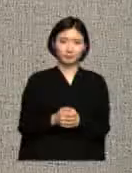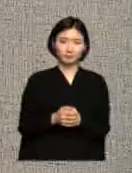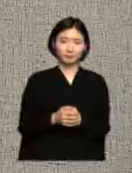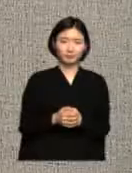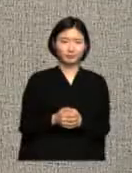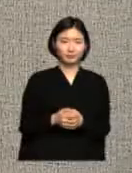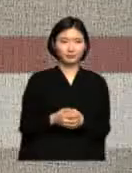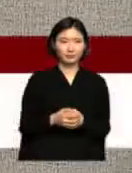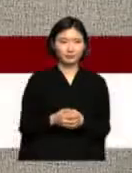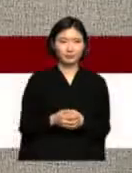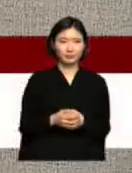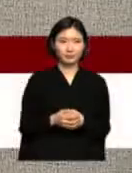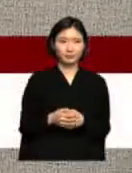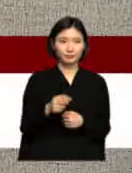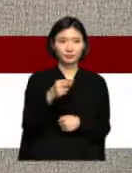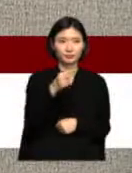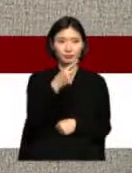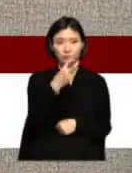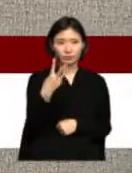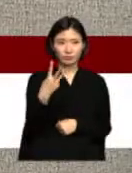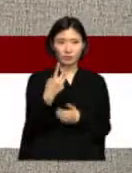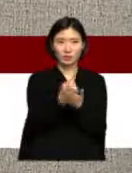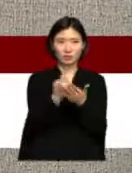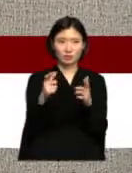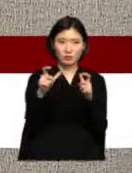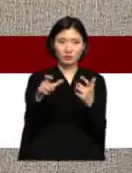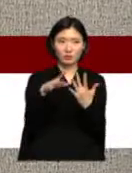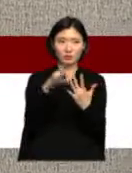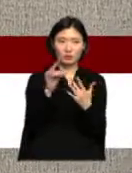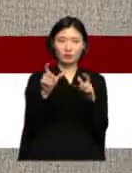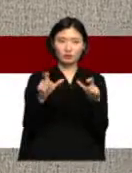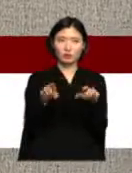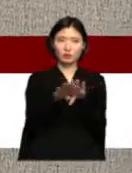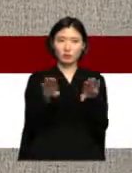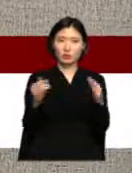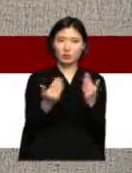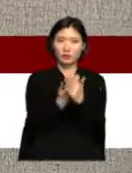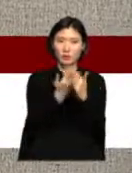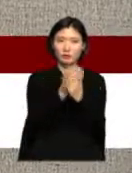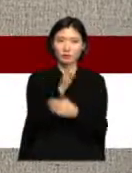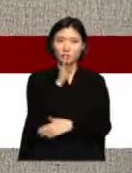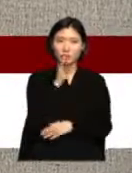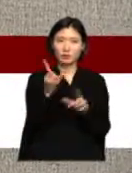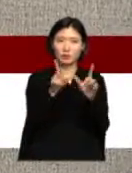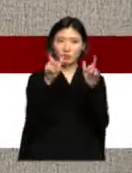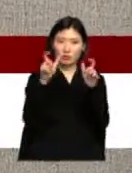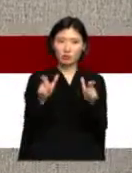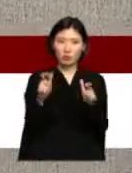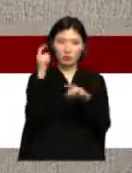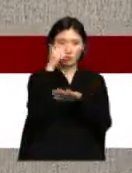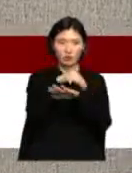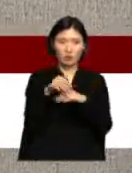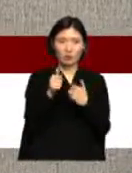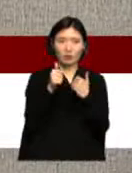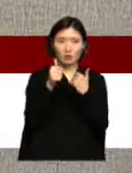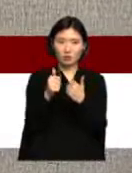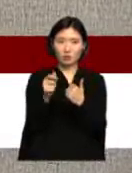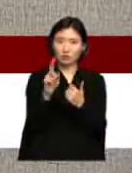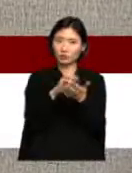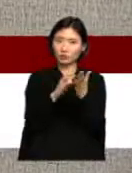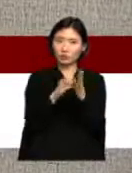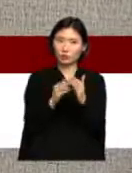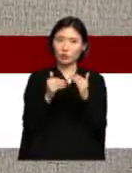두세 개 좀 낙후 지역을 좀 선정을 해서 실제로 지역균형 개발이 실제로 이제 우리 생활권 계획에 따라서